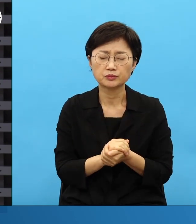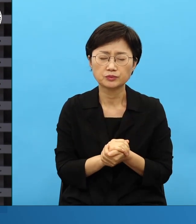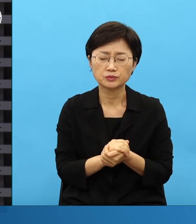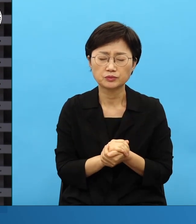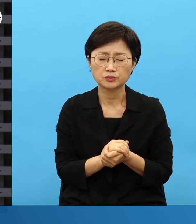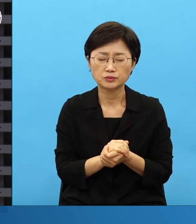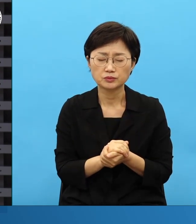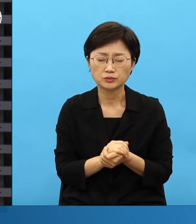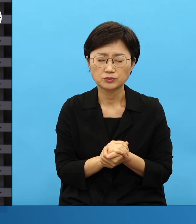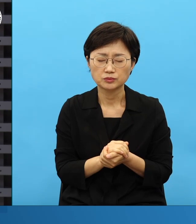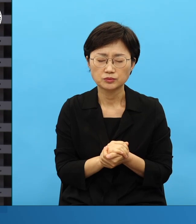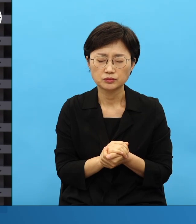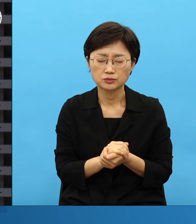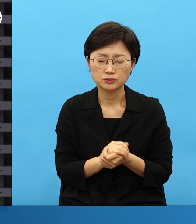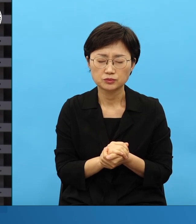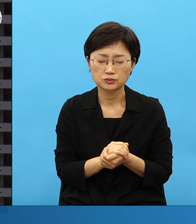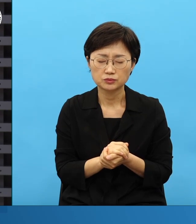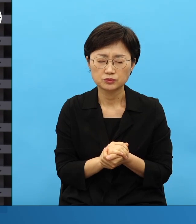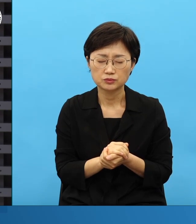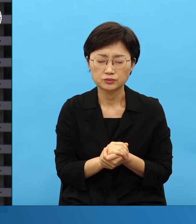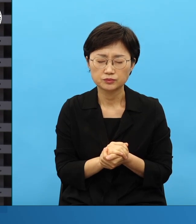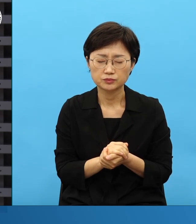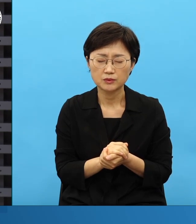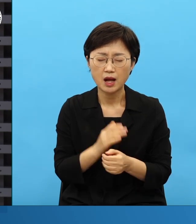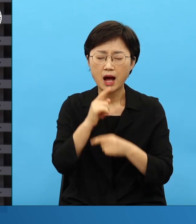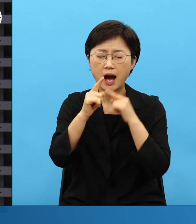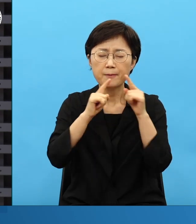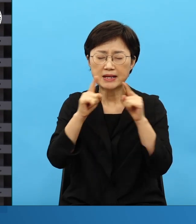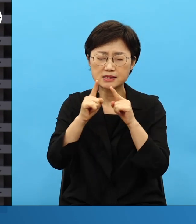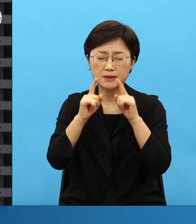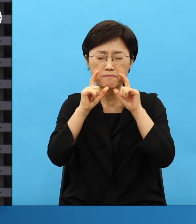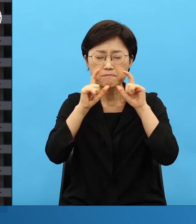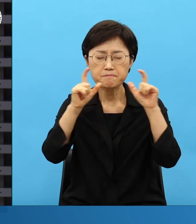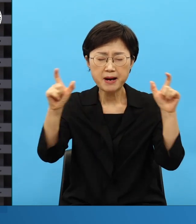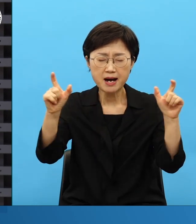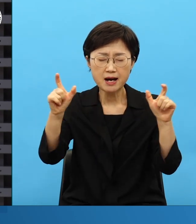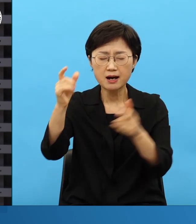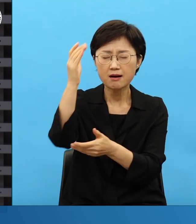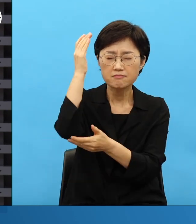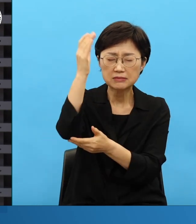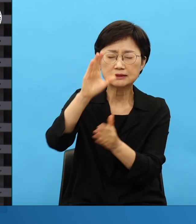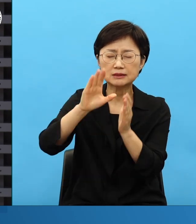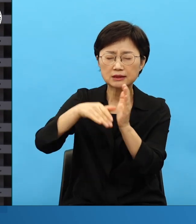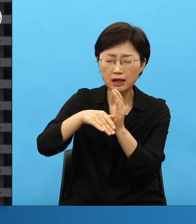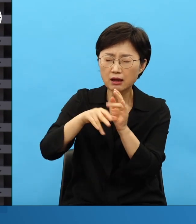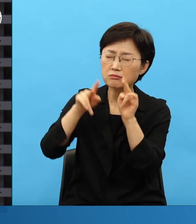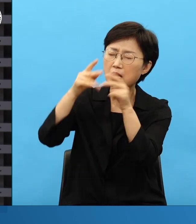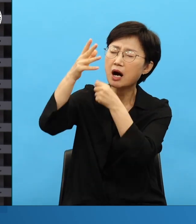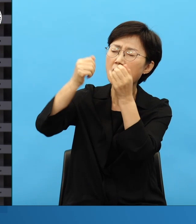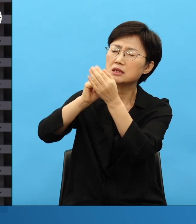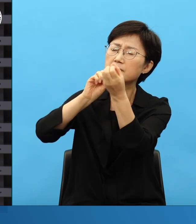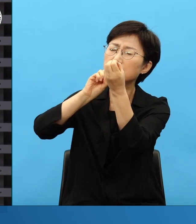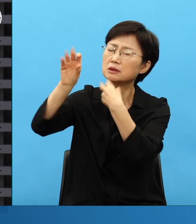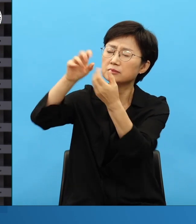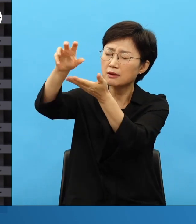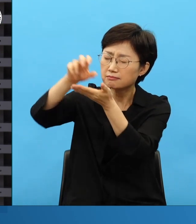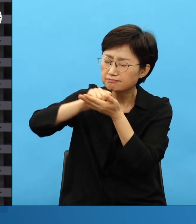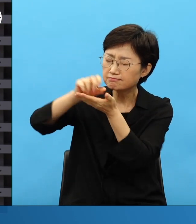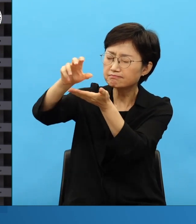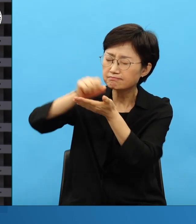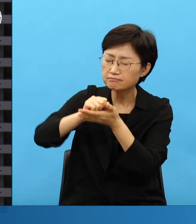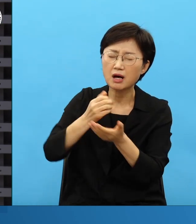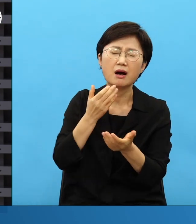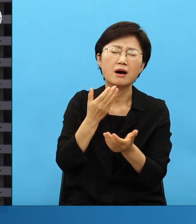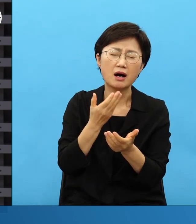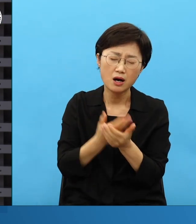Holy Spirit and the five powers. 말씀이 선포될 때에 하나님의 음성을 듣는 시간이 되게 하옵소서. May we hear your voice at this time as your word